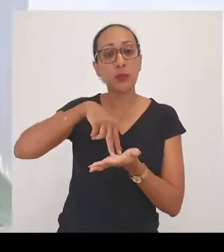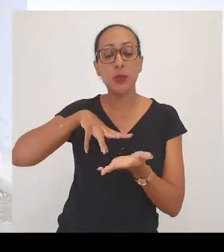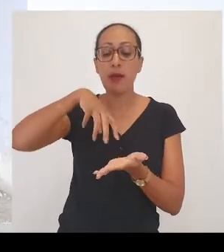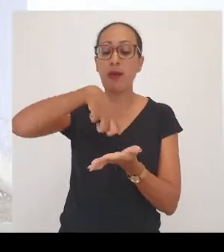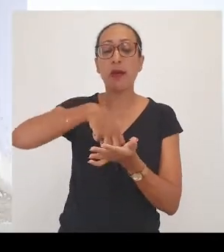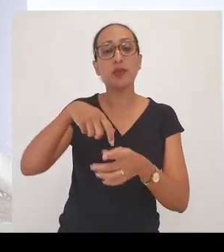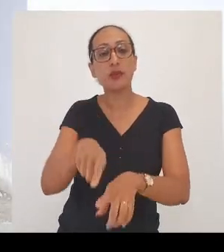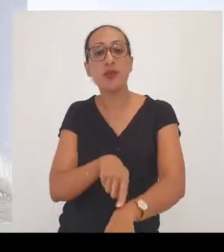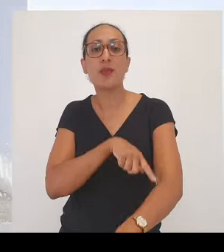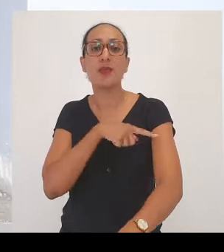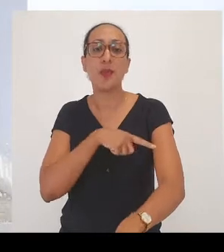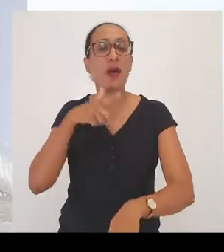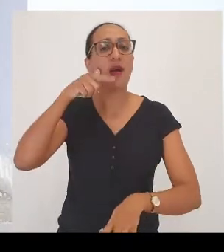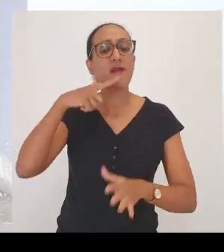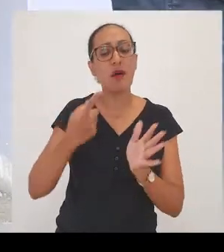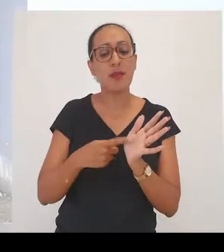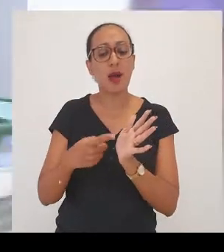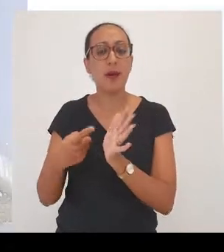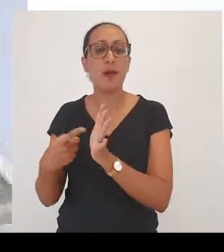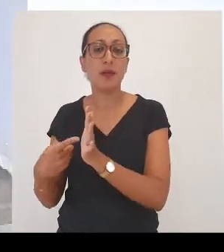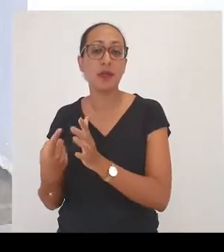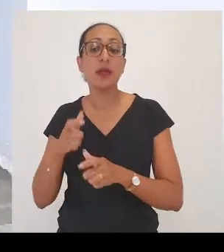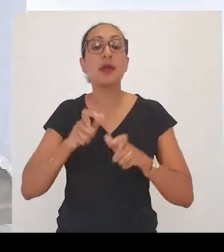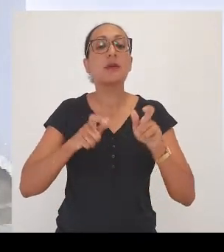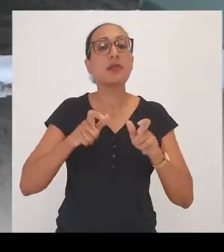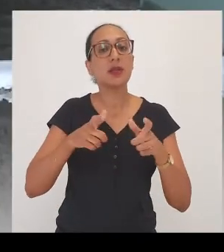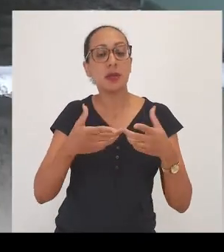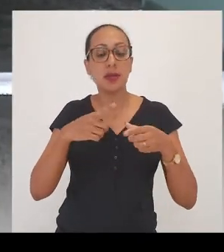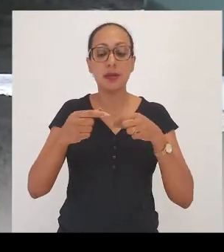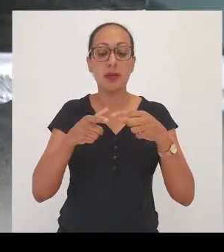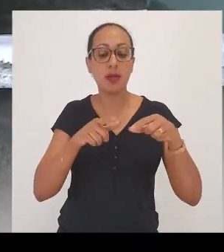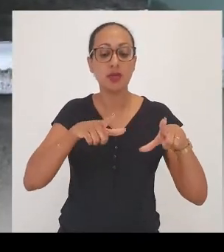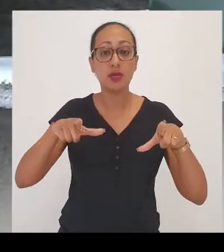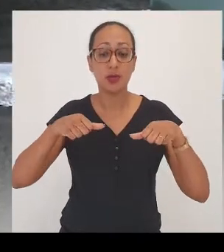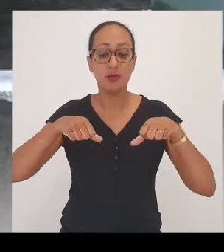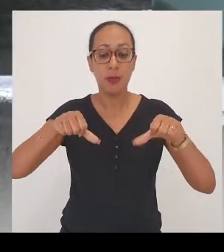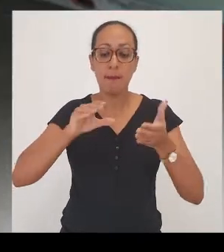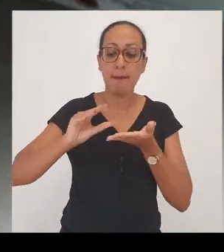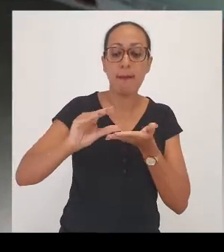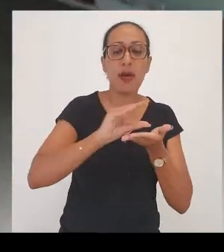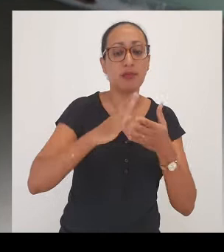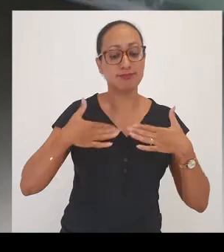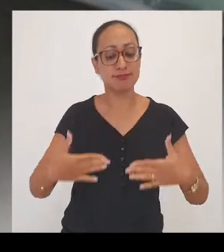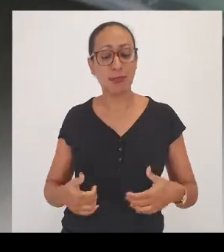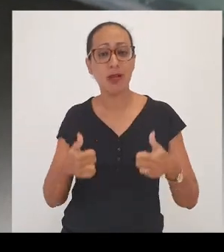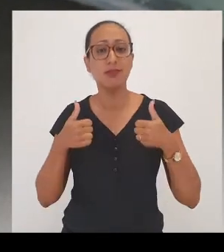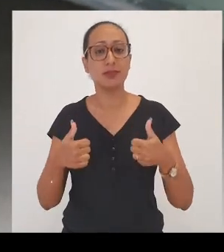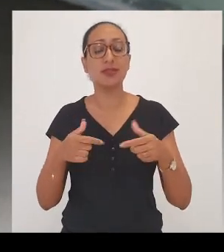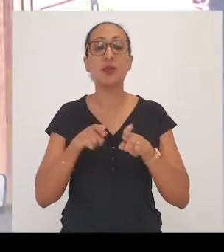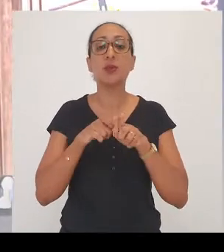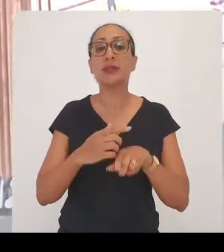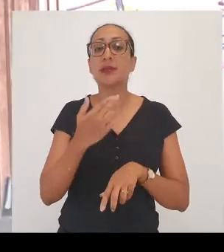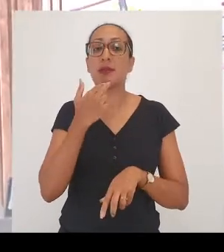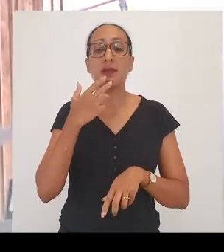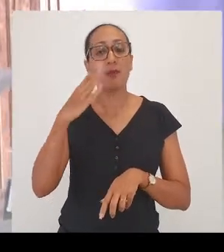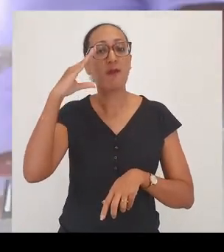Station debout, position agenouillée prolongée, répétition des efforts, le carreleur chapiste doit avoir une bonne condition physique, mais aussi